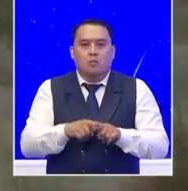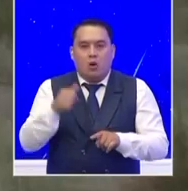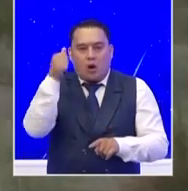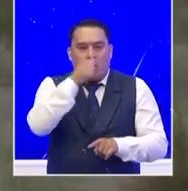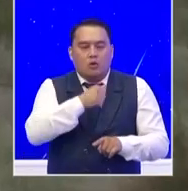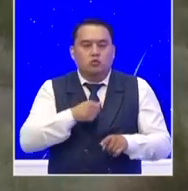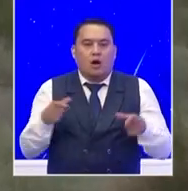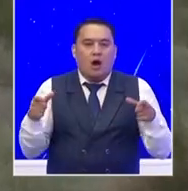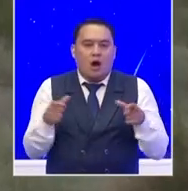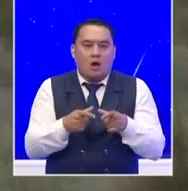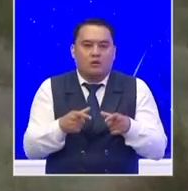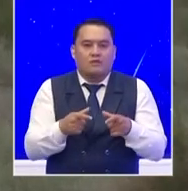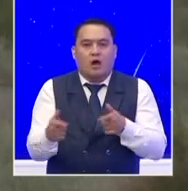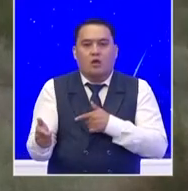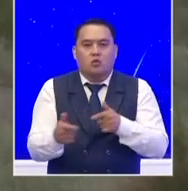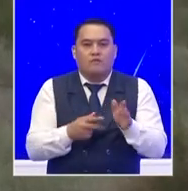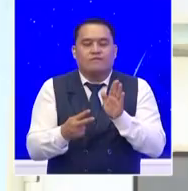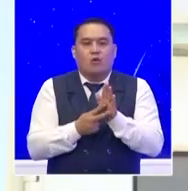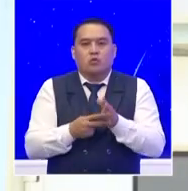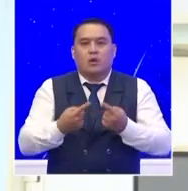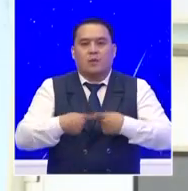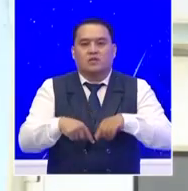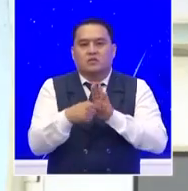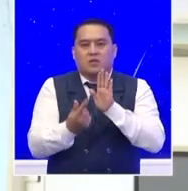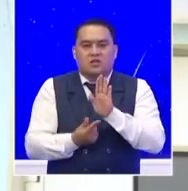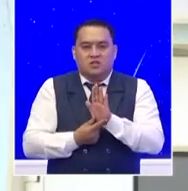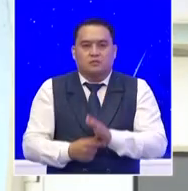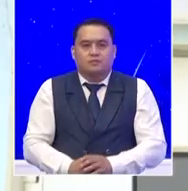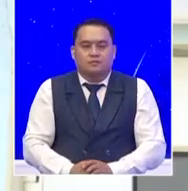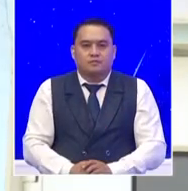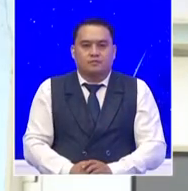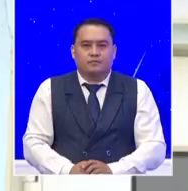из-за пандемии к приему туристов готовы 8 баз отдыха из 17.